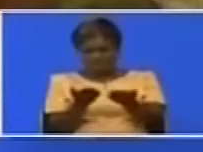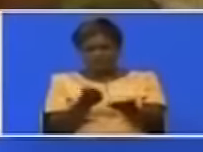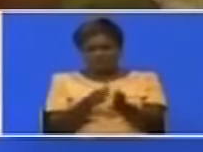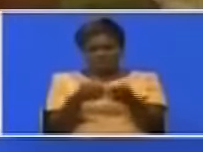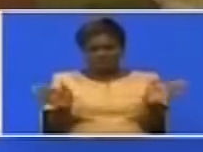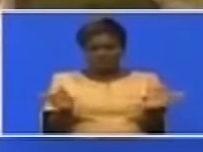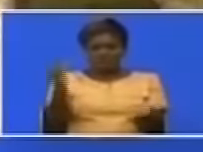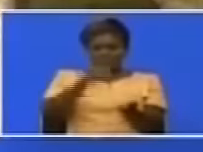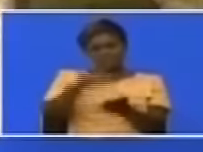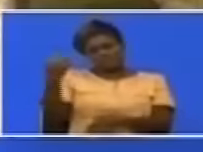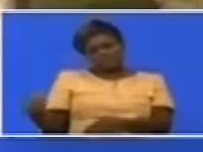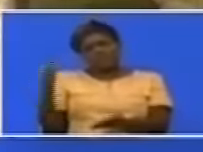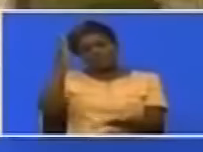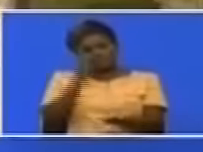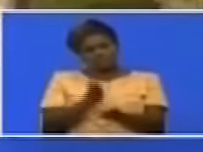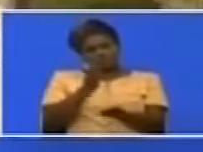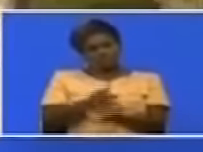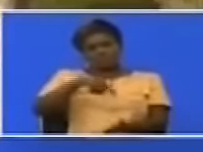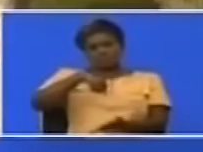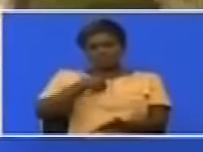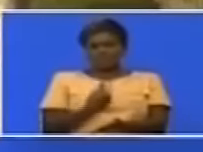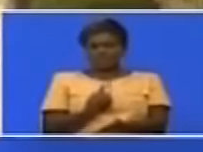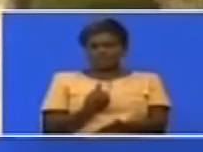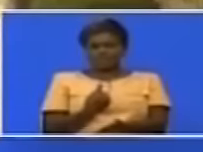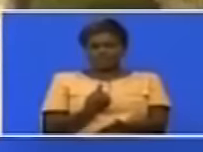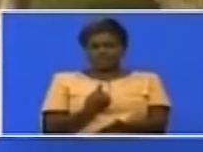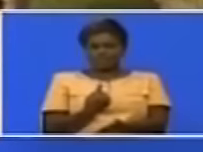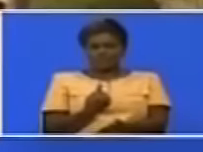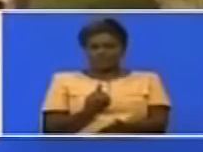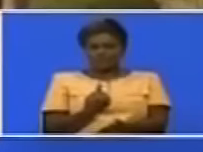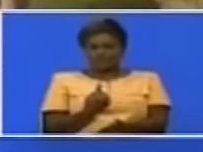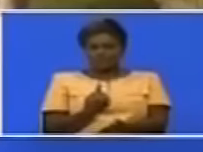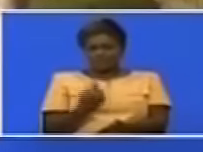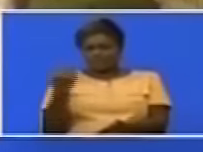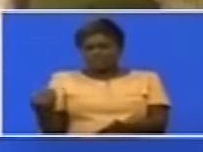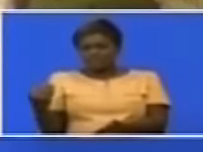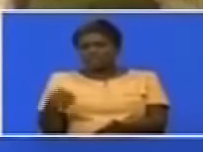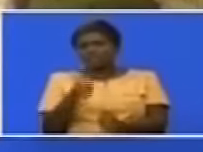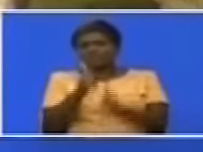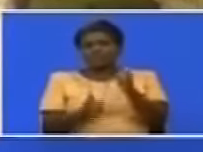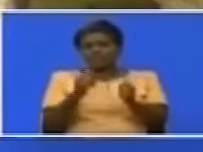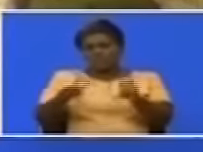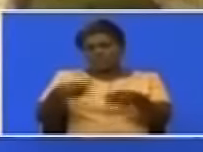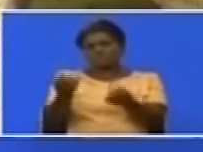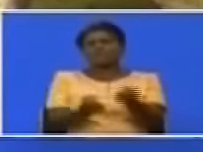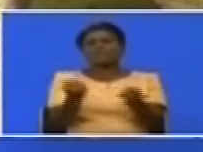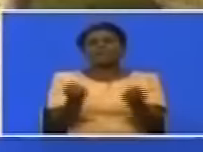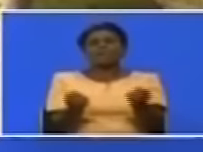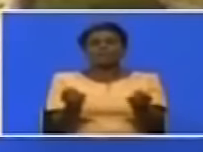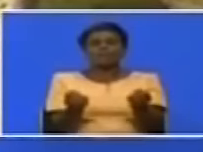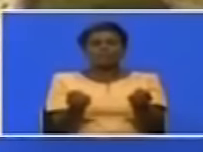Sababu kama hawa watoto shuali, kama sisi wote tungekuwa responsible. Si Mungu ungejua ni watoto gani unapea gari kweli.